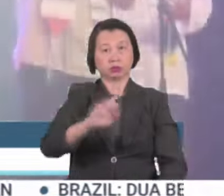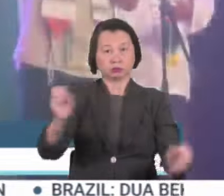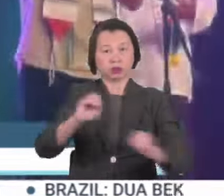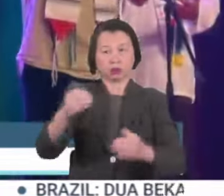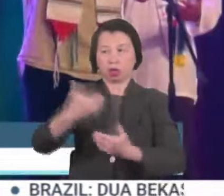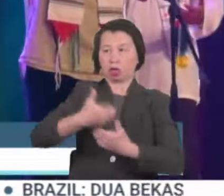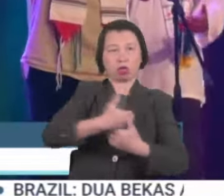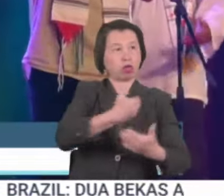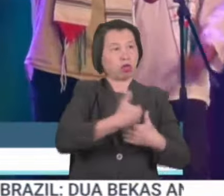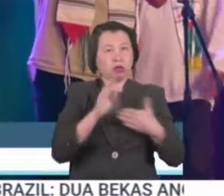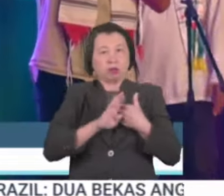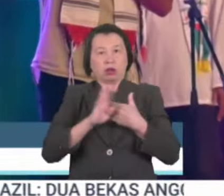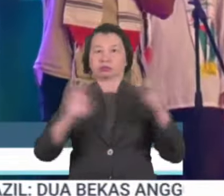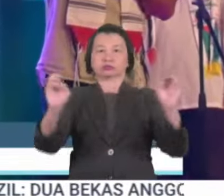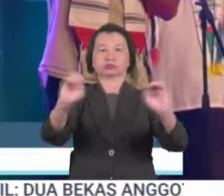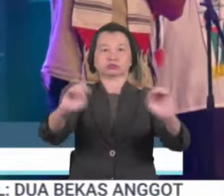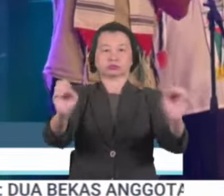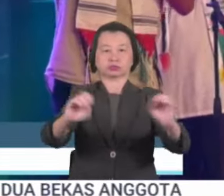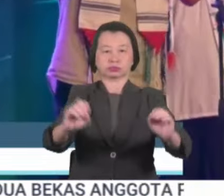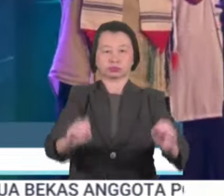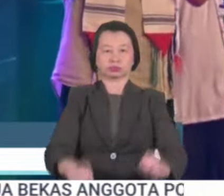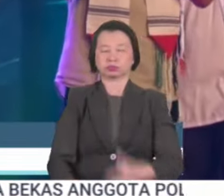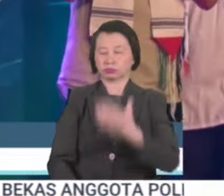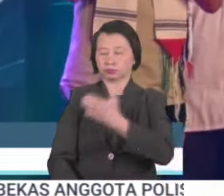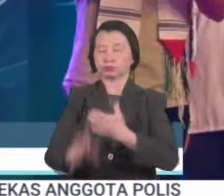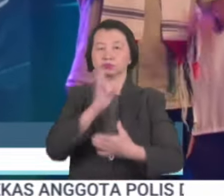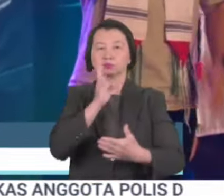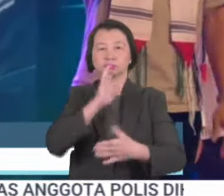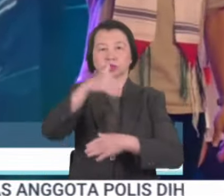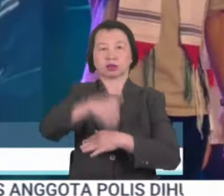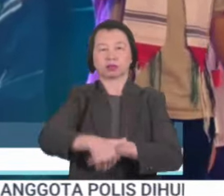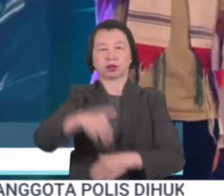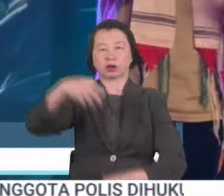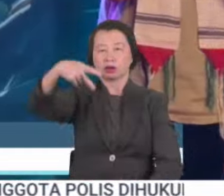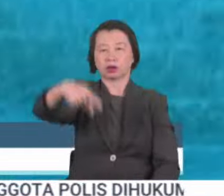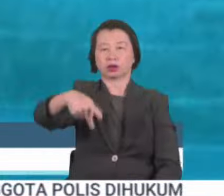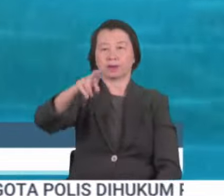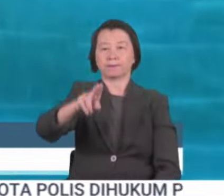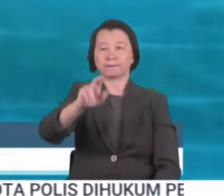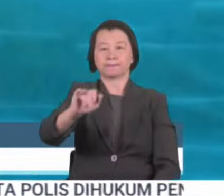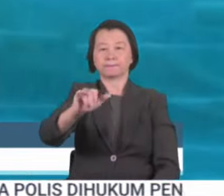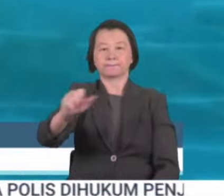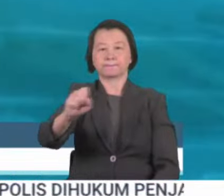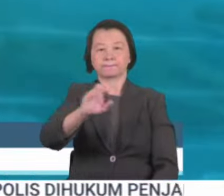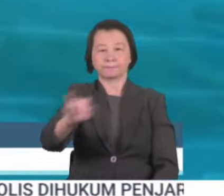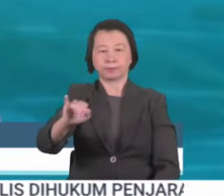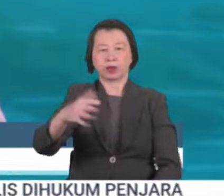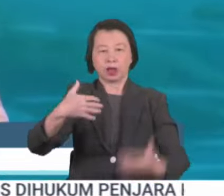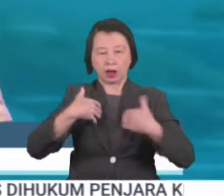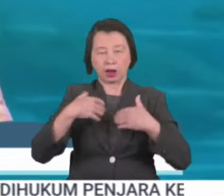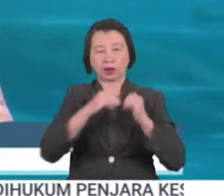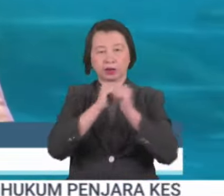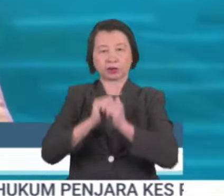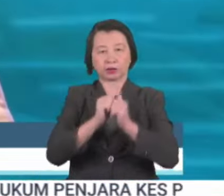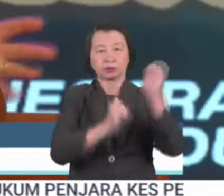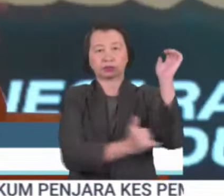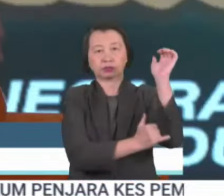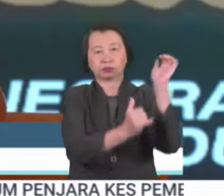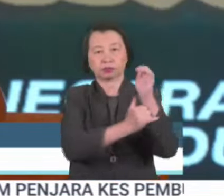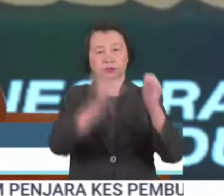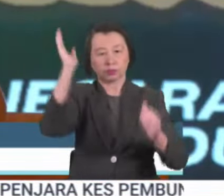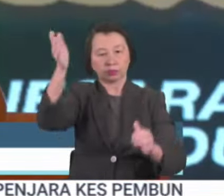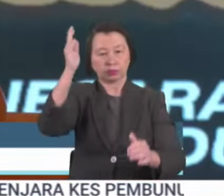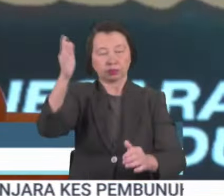sama sekali. Beliau berkata demikian selepas merasmikan Majlis Malam Puisi Antologi Sirah Nabawiyah yang diadakan bersama Yayasan